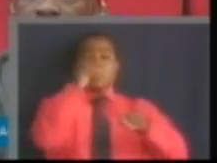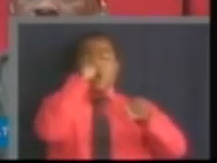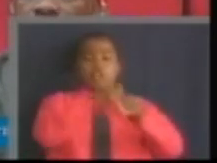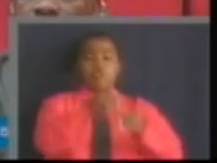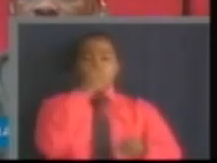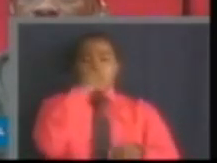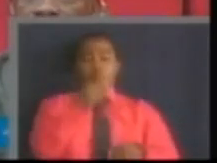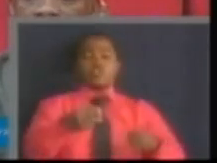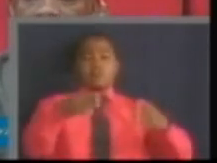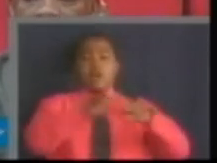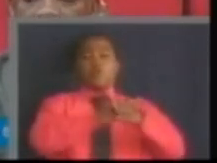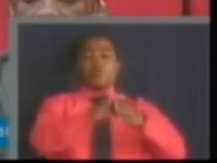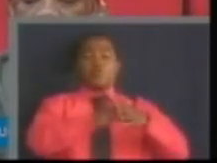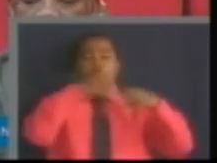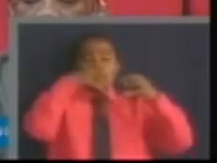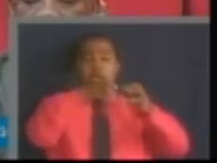ya uongozi.